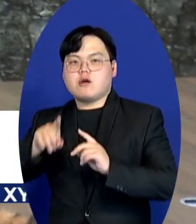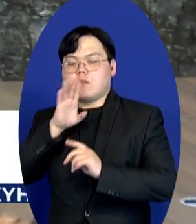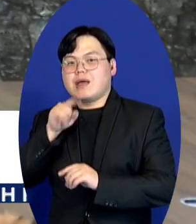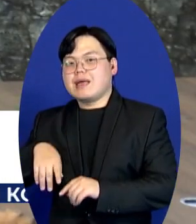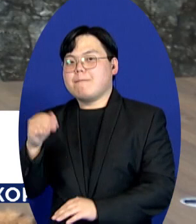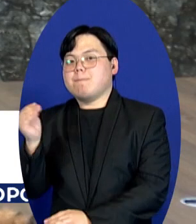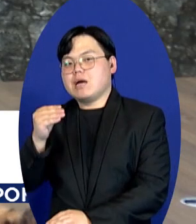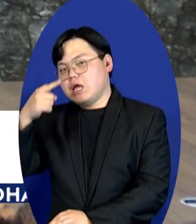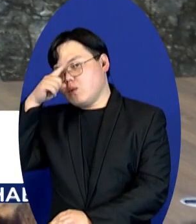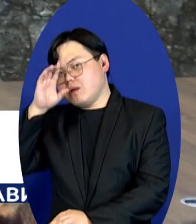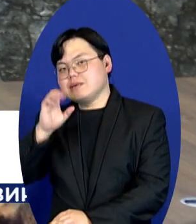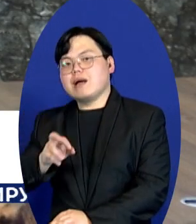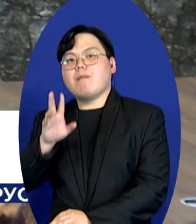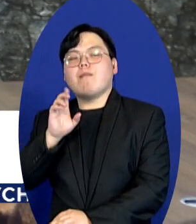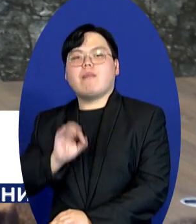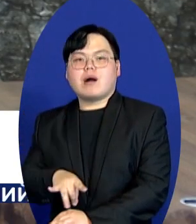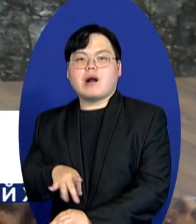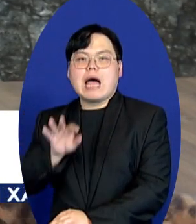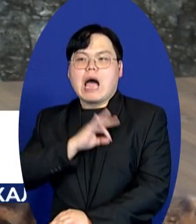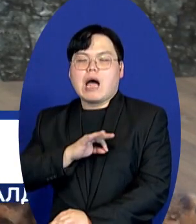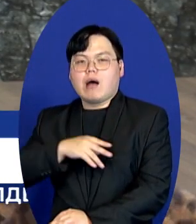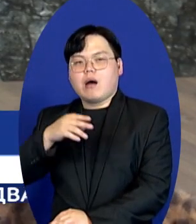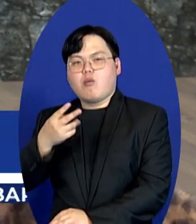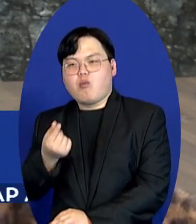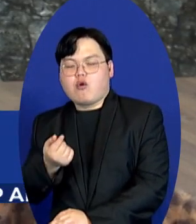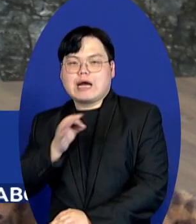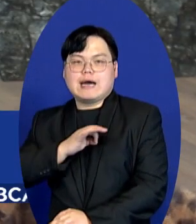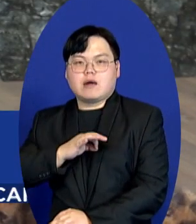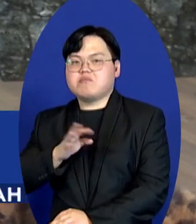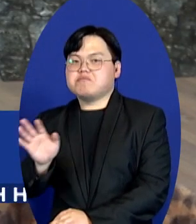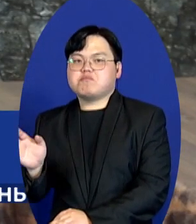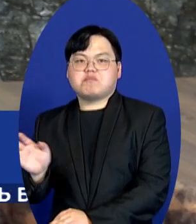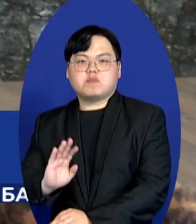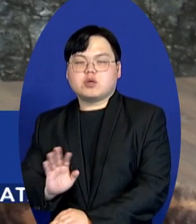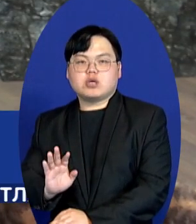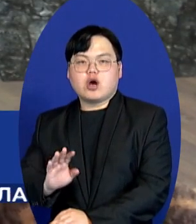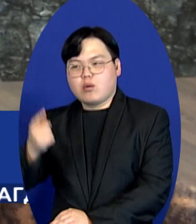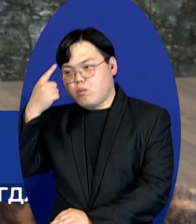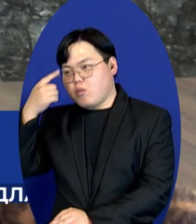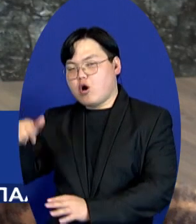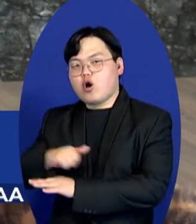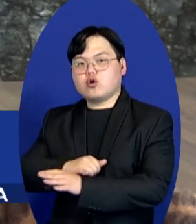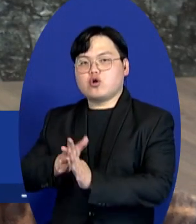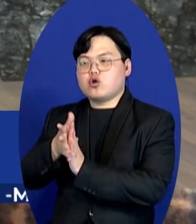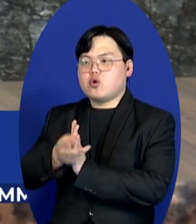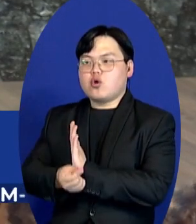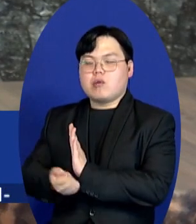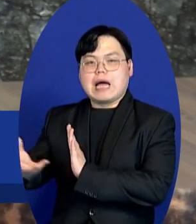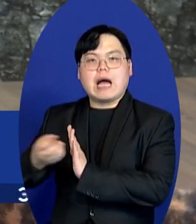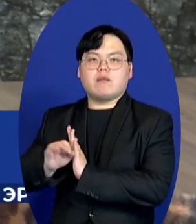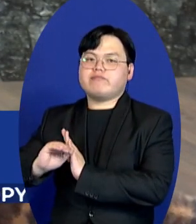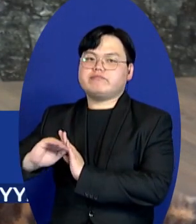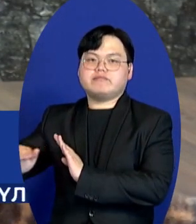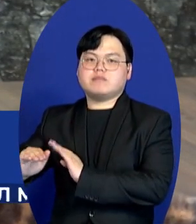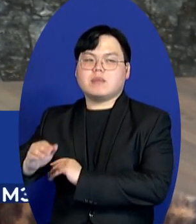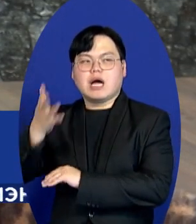машиныг одоо эрүүл мэндийн салбартаа яан зэрэг ашиг нэмэхгүйгээр улсаас төсвийн мөнгө харахгүйгээр